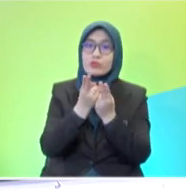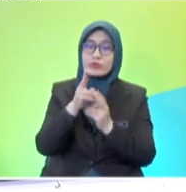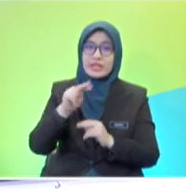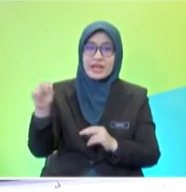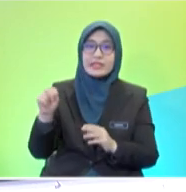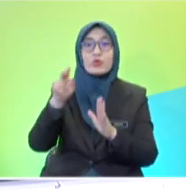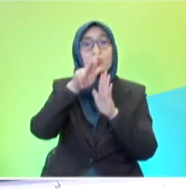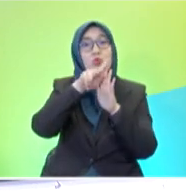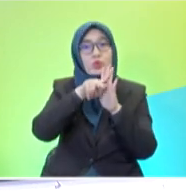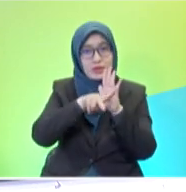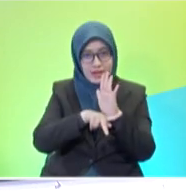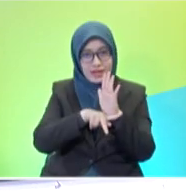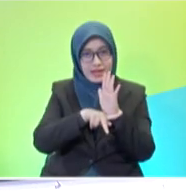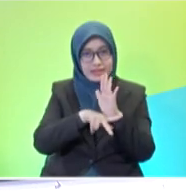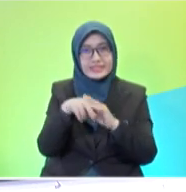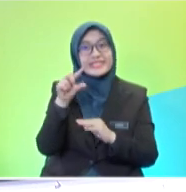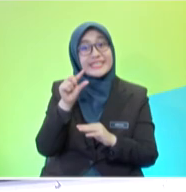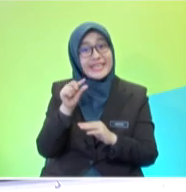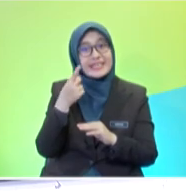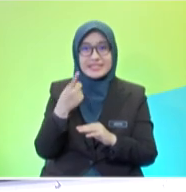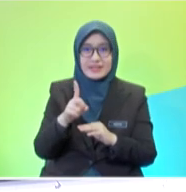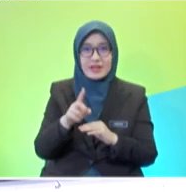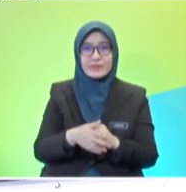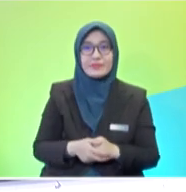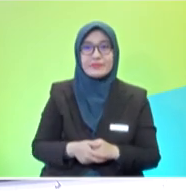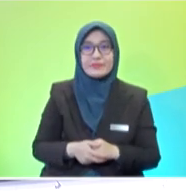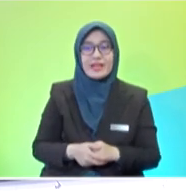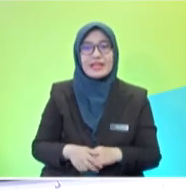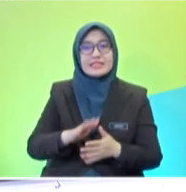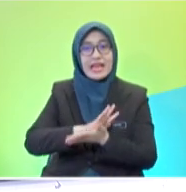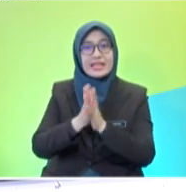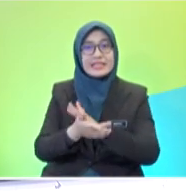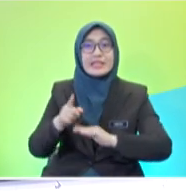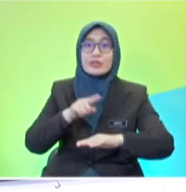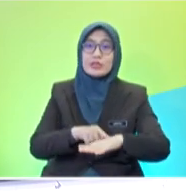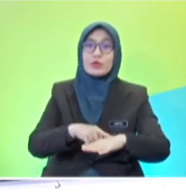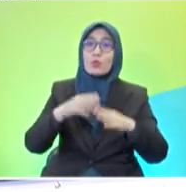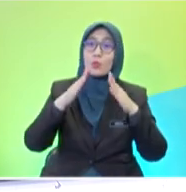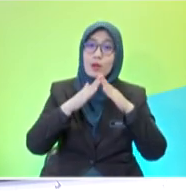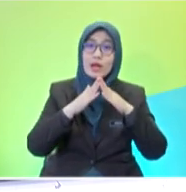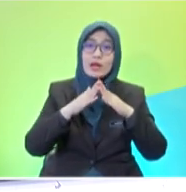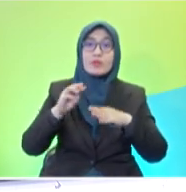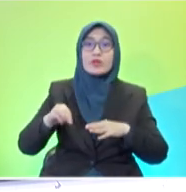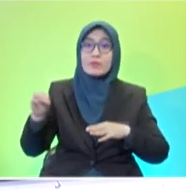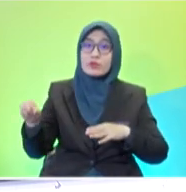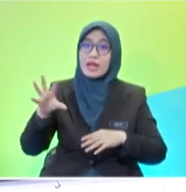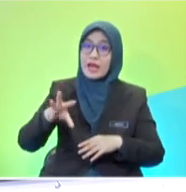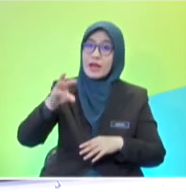Jadinya kalau dekat rumah adik-adik ambil apa-apa saja contohnya